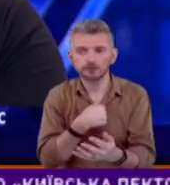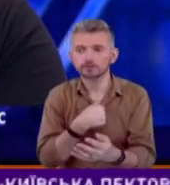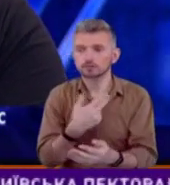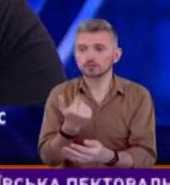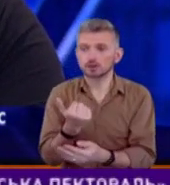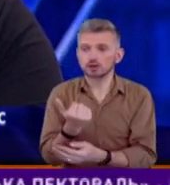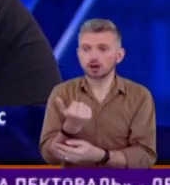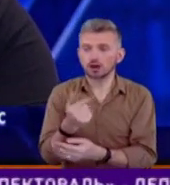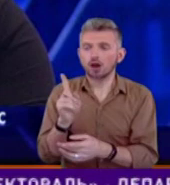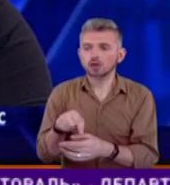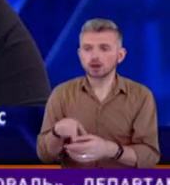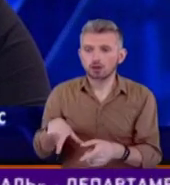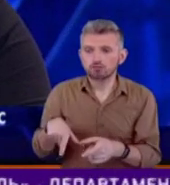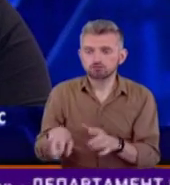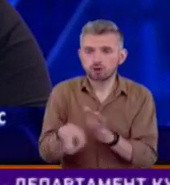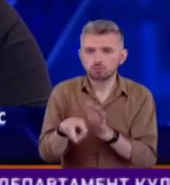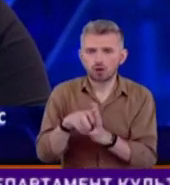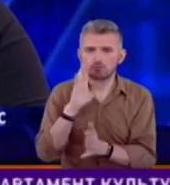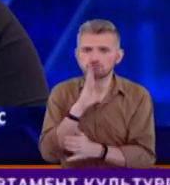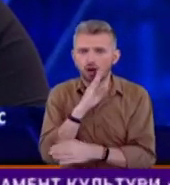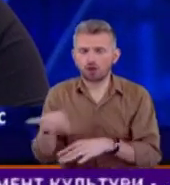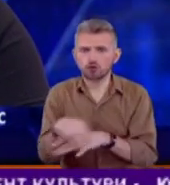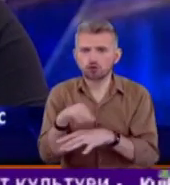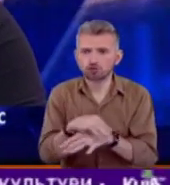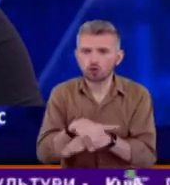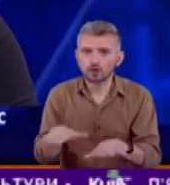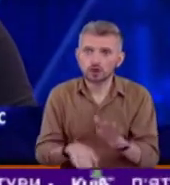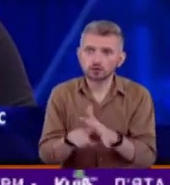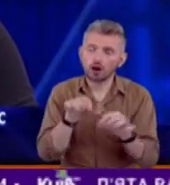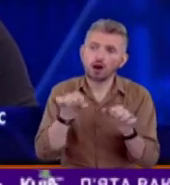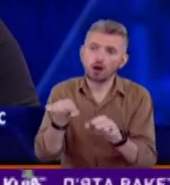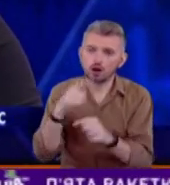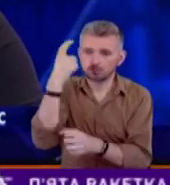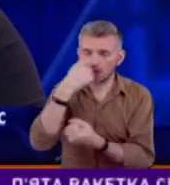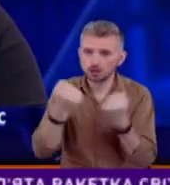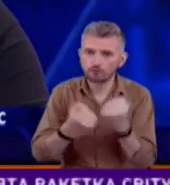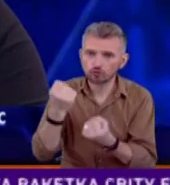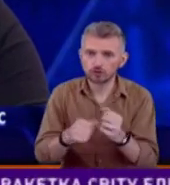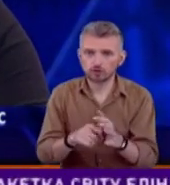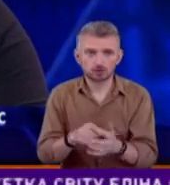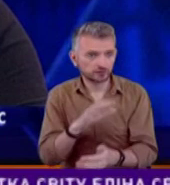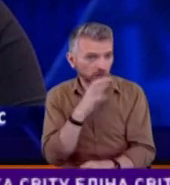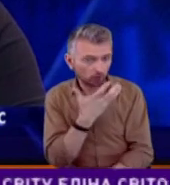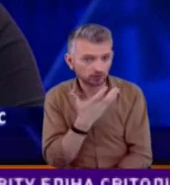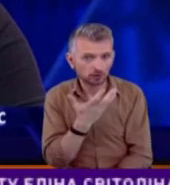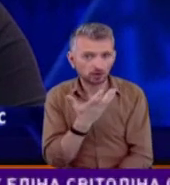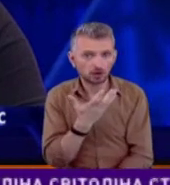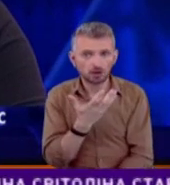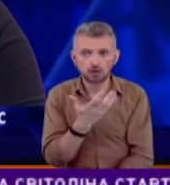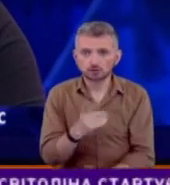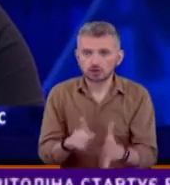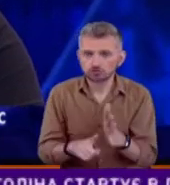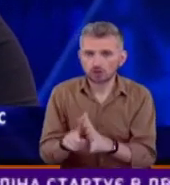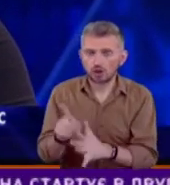того, даже попутчики, матери, жены, дети, они оправдывают этих пьяных водителей, они начинают... Что, серьезно? Оправдывать нарушителя. Ну, да.